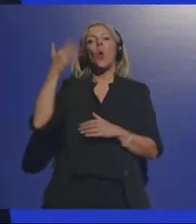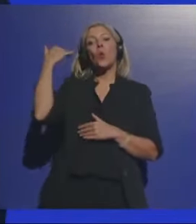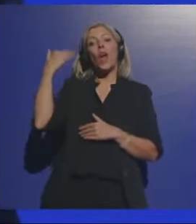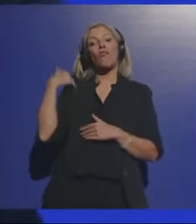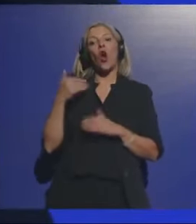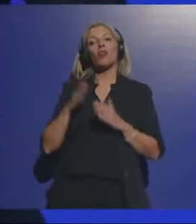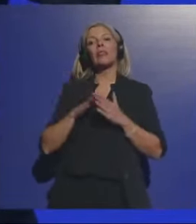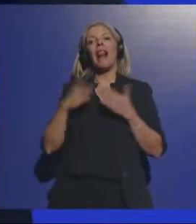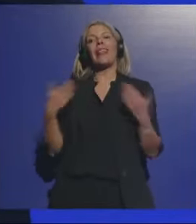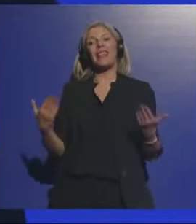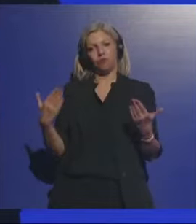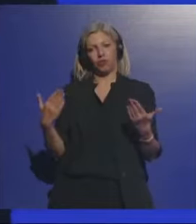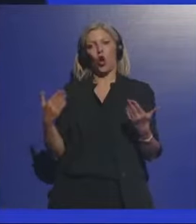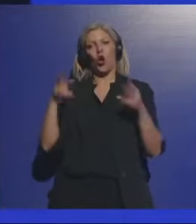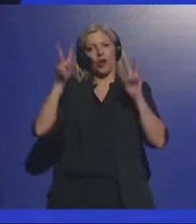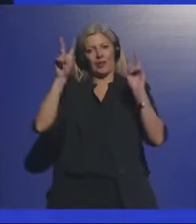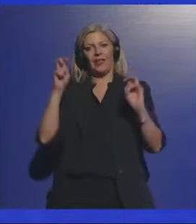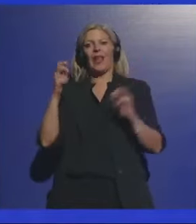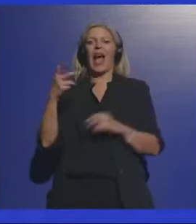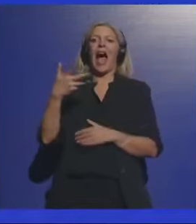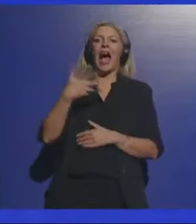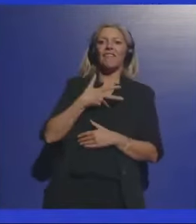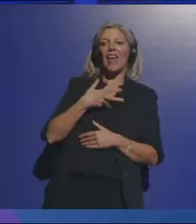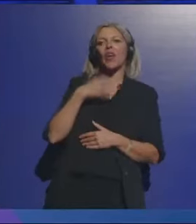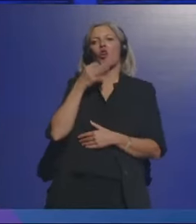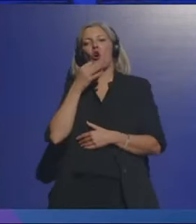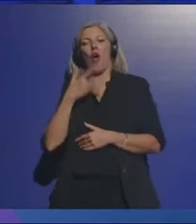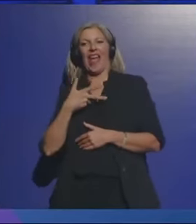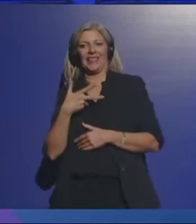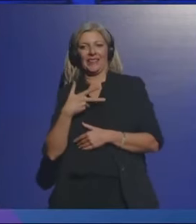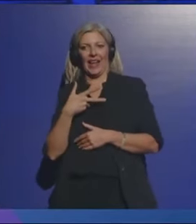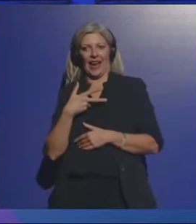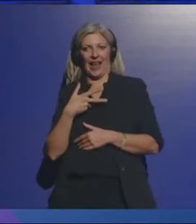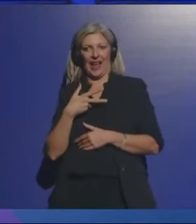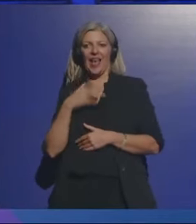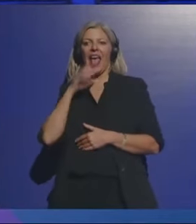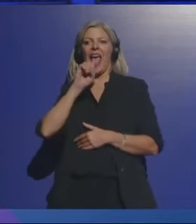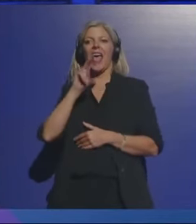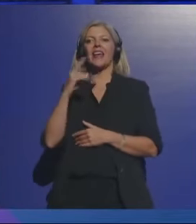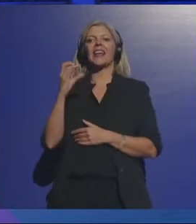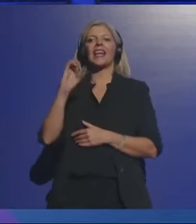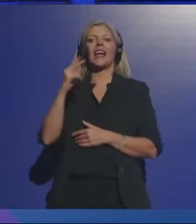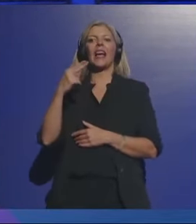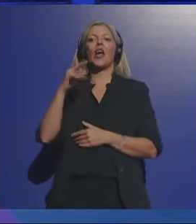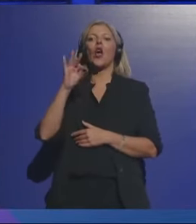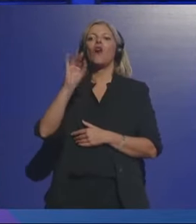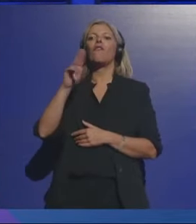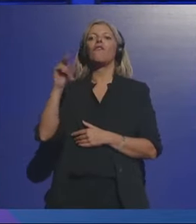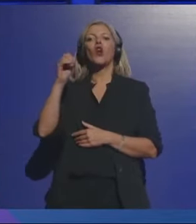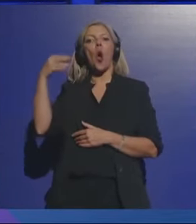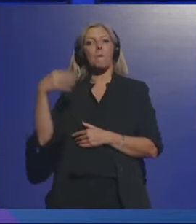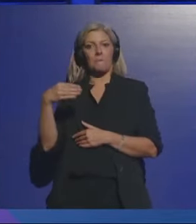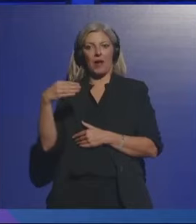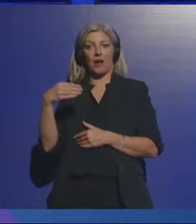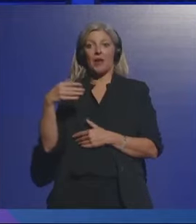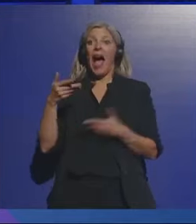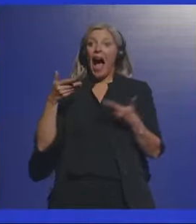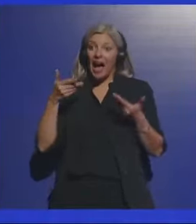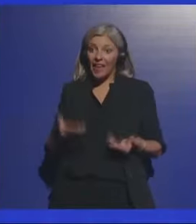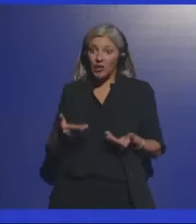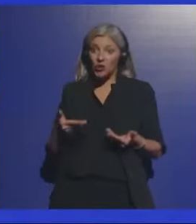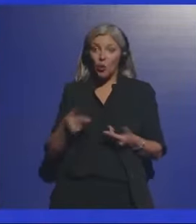di Erich from si trovava avere o essere no avere o essere adesso è uguale Invece essere